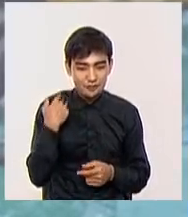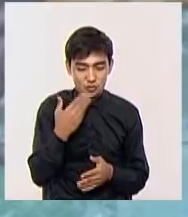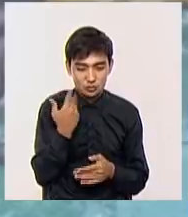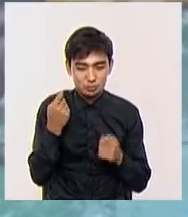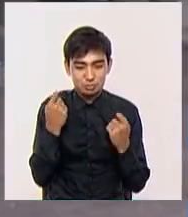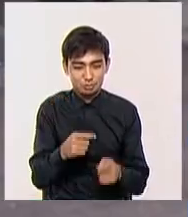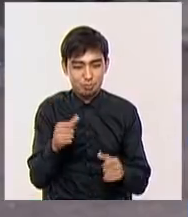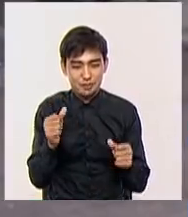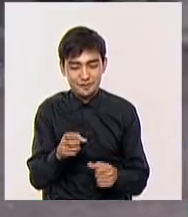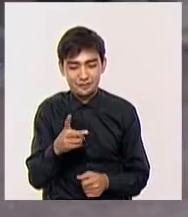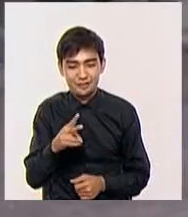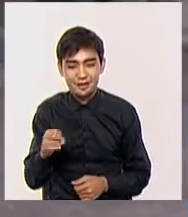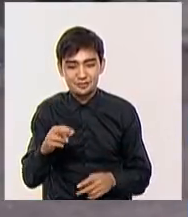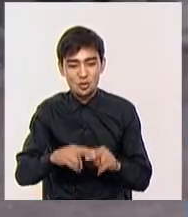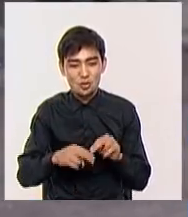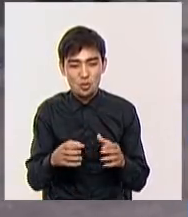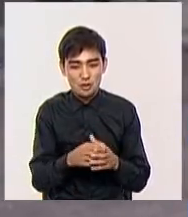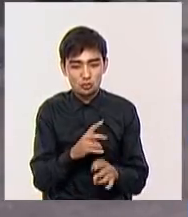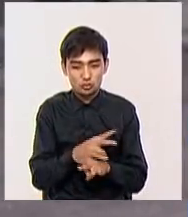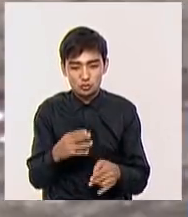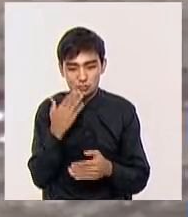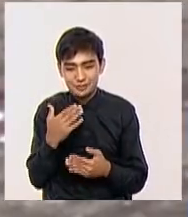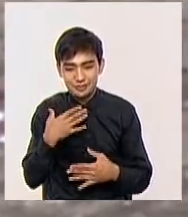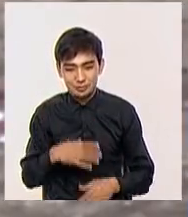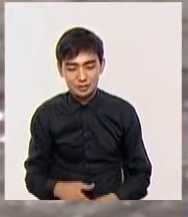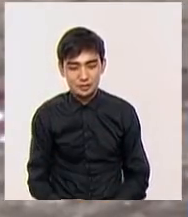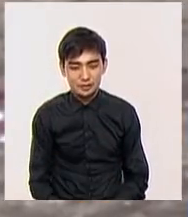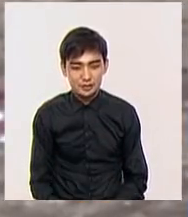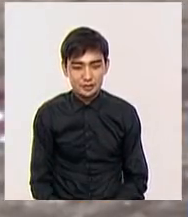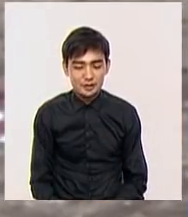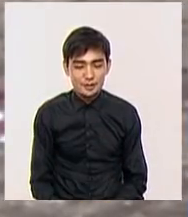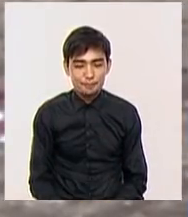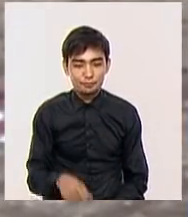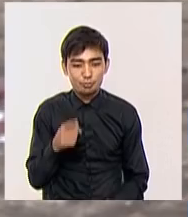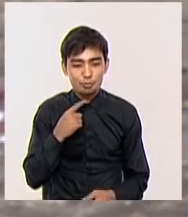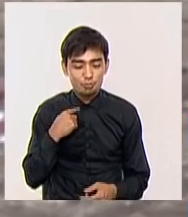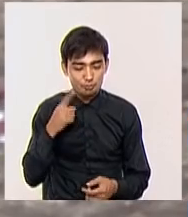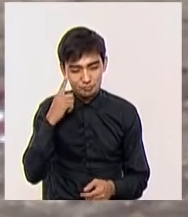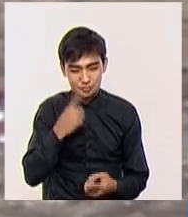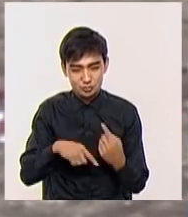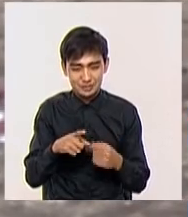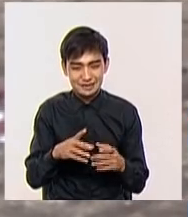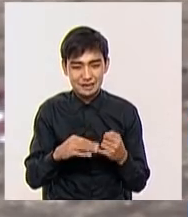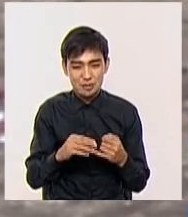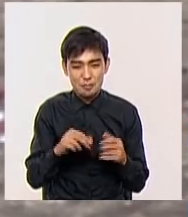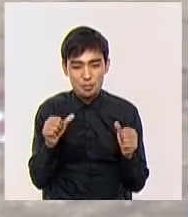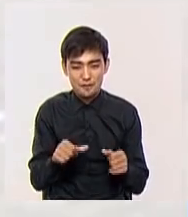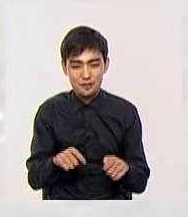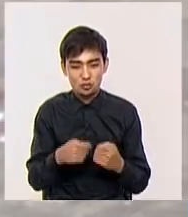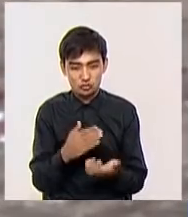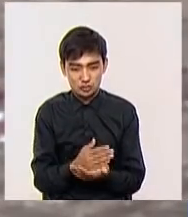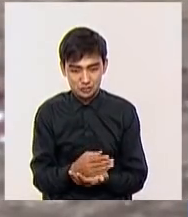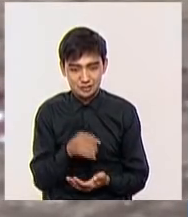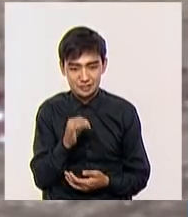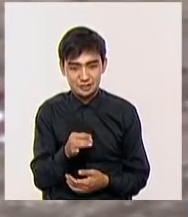продала права строительной компании, не спросив никого. Мы считаем, что права земельные здесь нарушены, потому что это общедолевое.